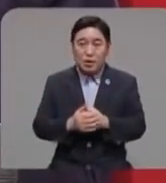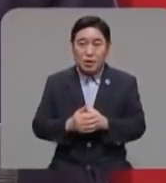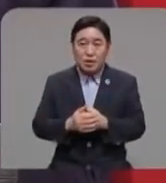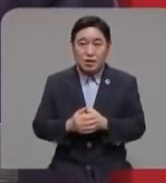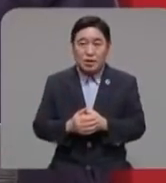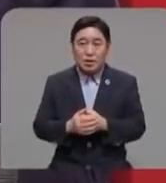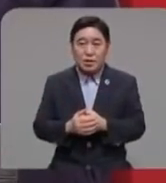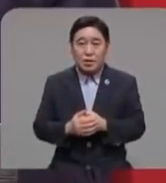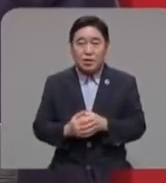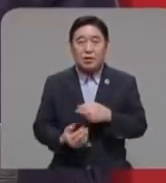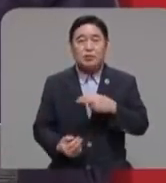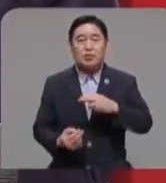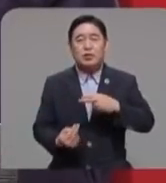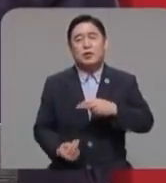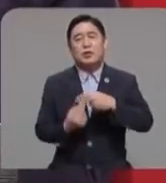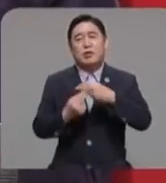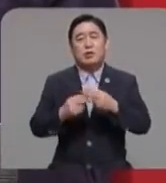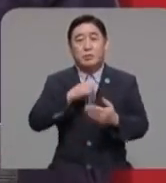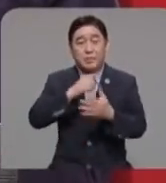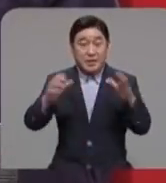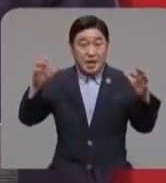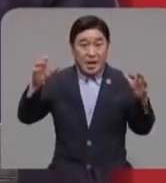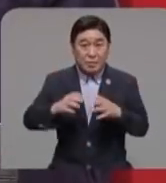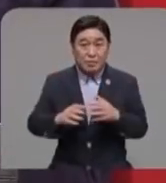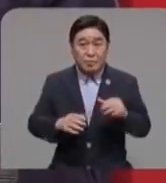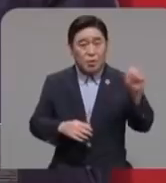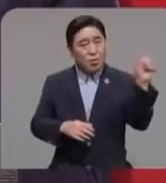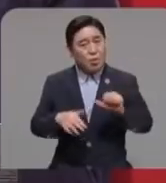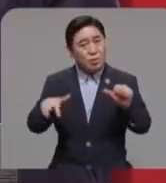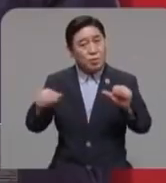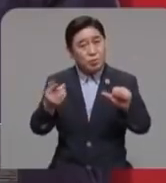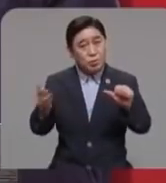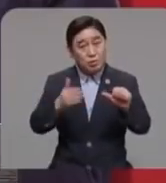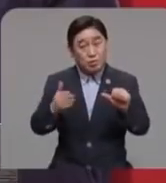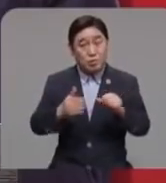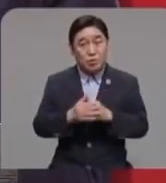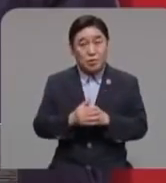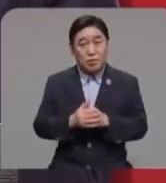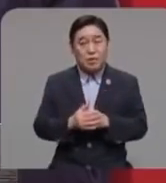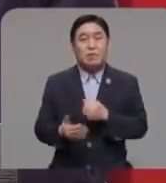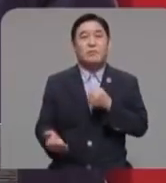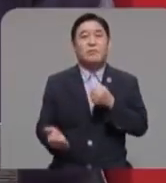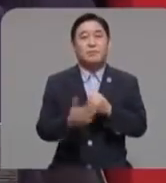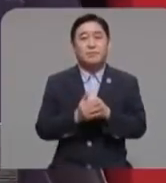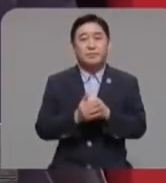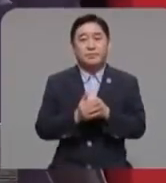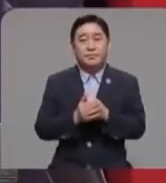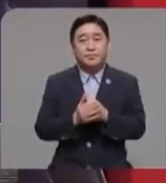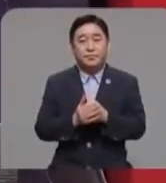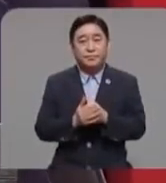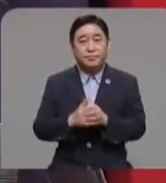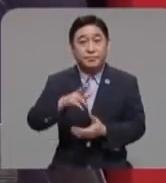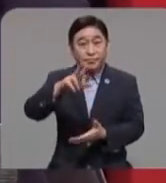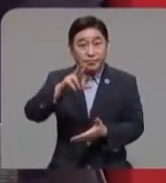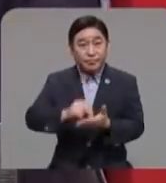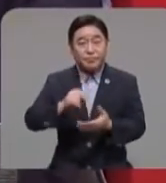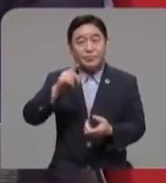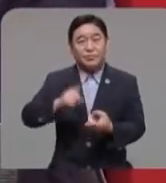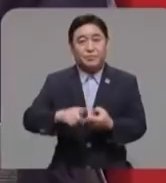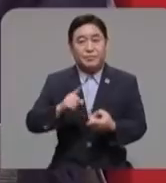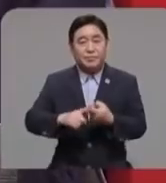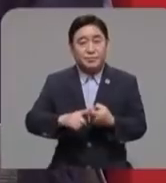다 하고 연금 충당부채까지 합치면 부채가 한 5천조쯤 됩니다, 우리가. 그렇습니다. 그래서 이 문제는